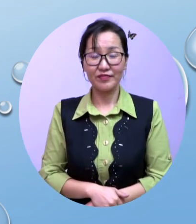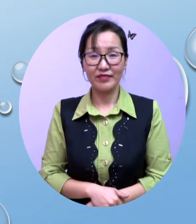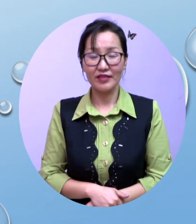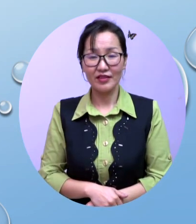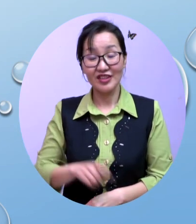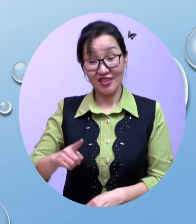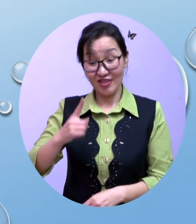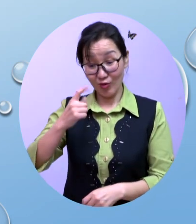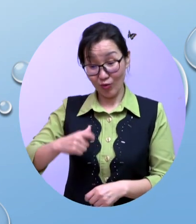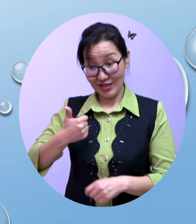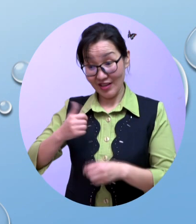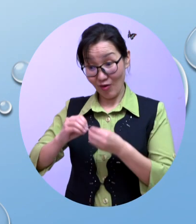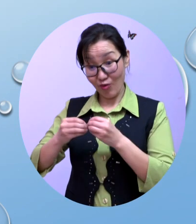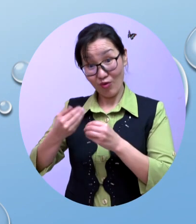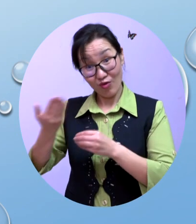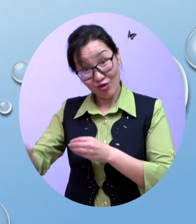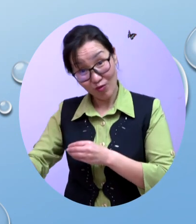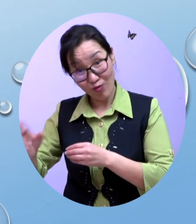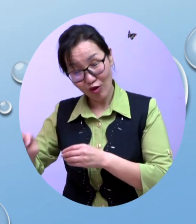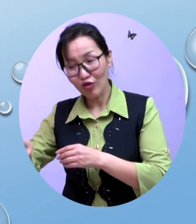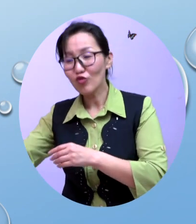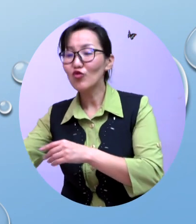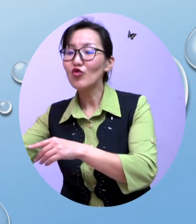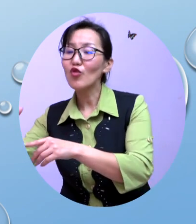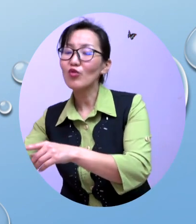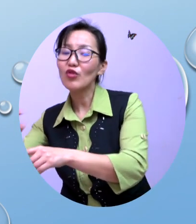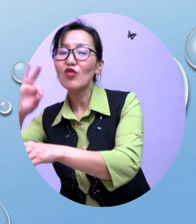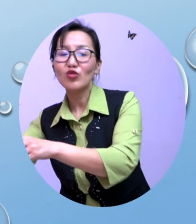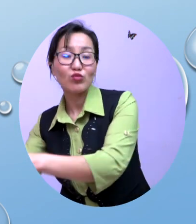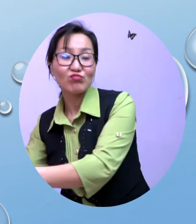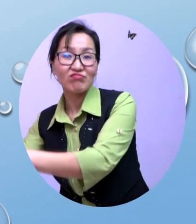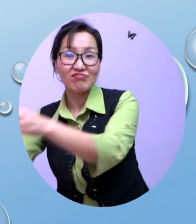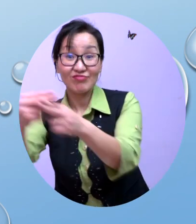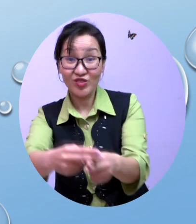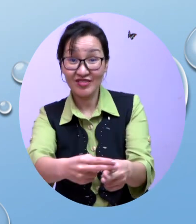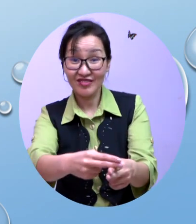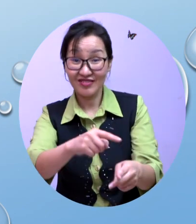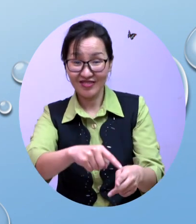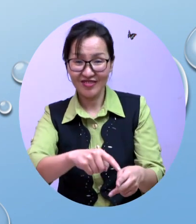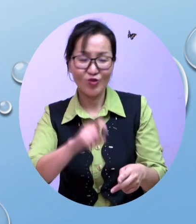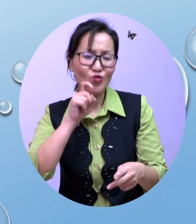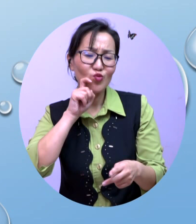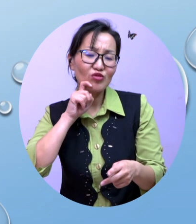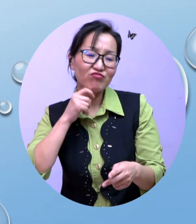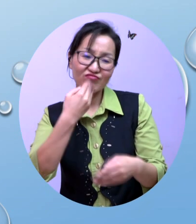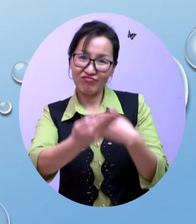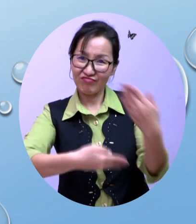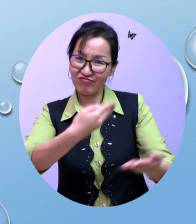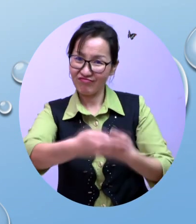Нэг хүний хийсэн сайн үйл нөгөө хүний өөр хин нэгэнд туслах хүслийг